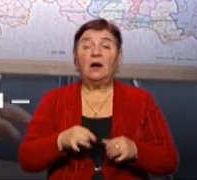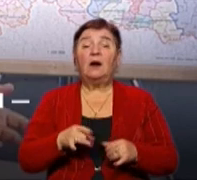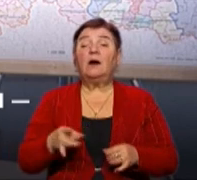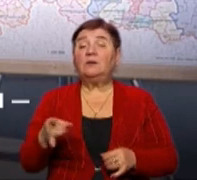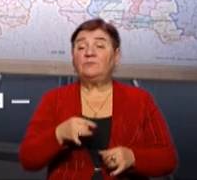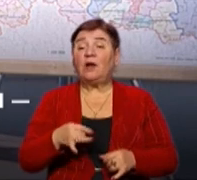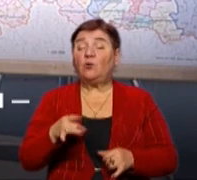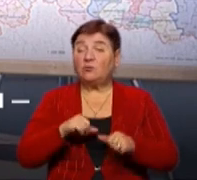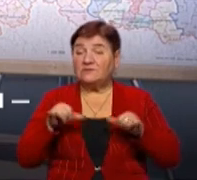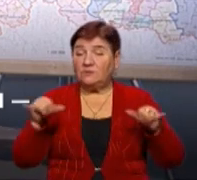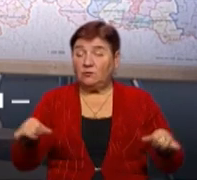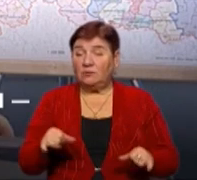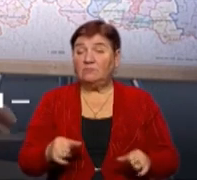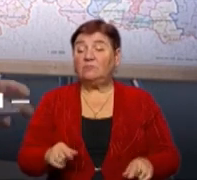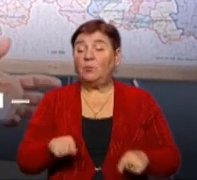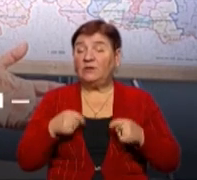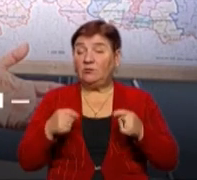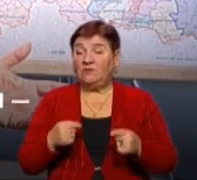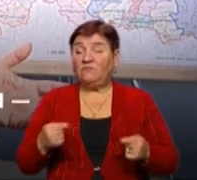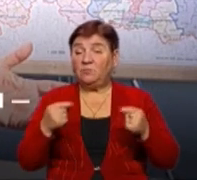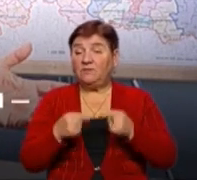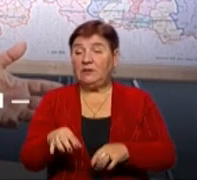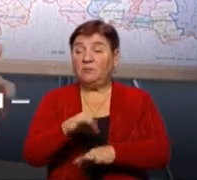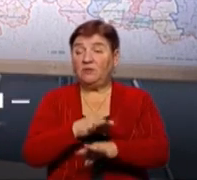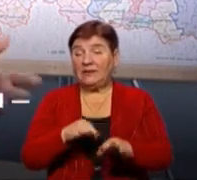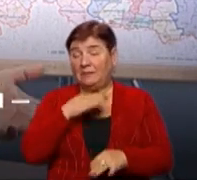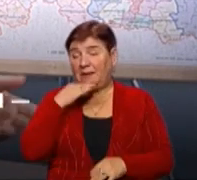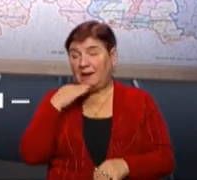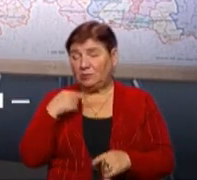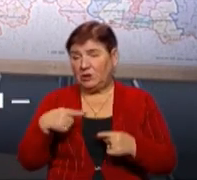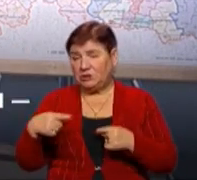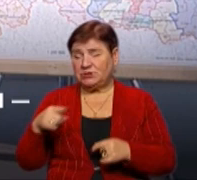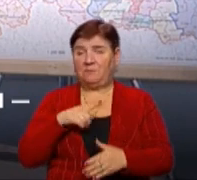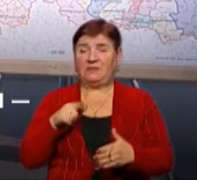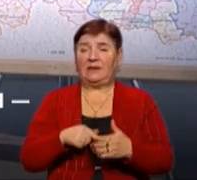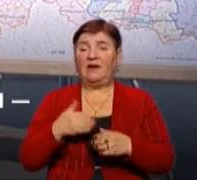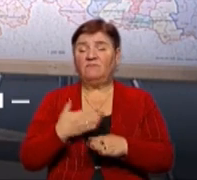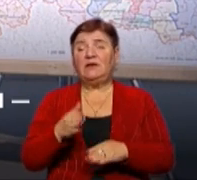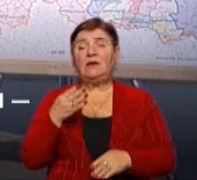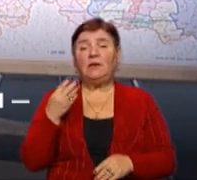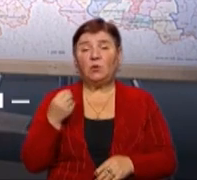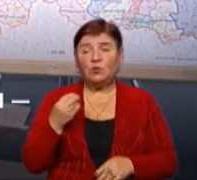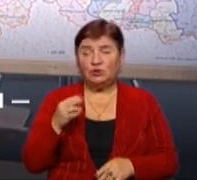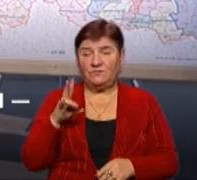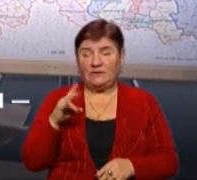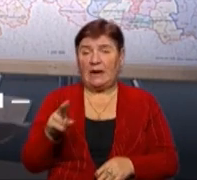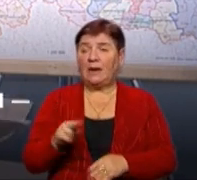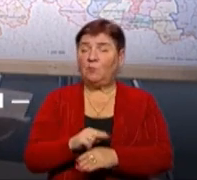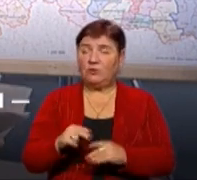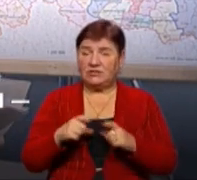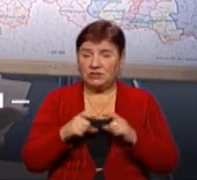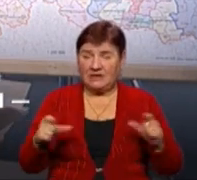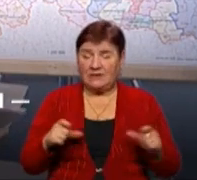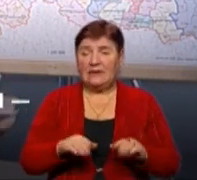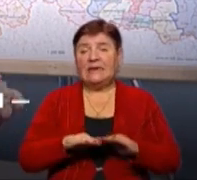розвитку, хоча подають відповідні проекти. І багато інших питань є. Це і виділення коштів на ремонти